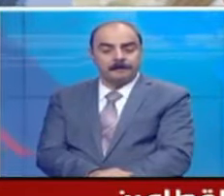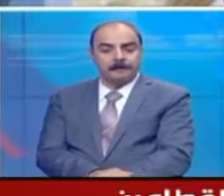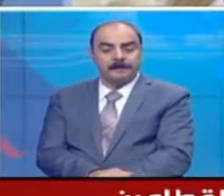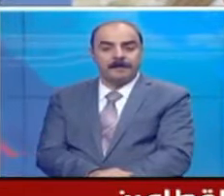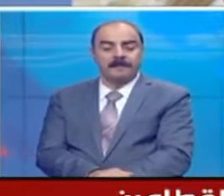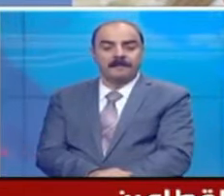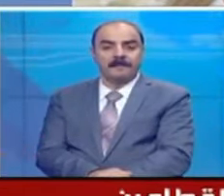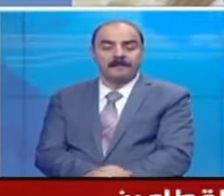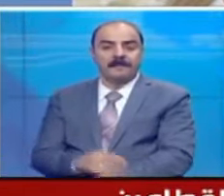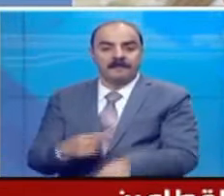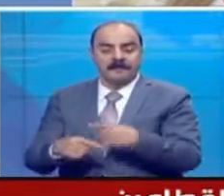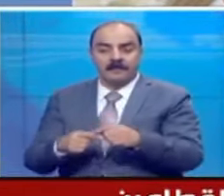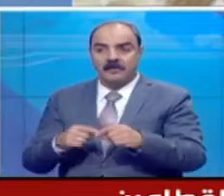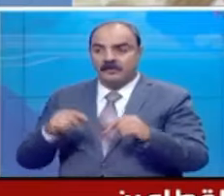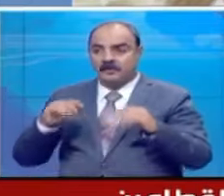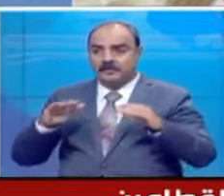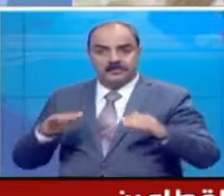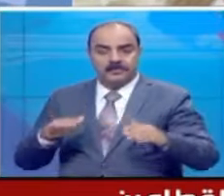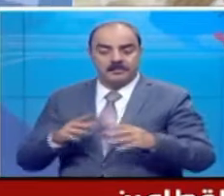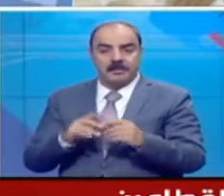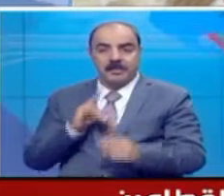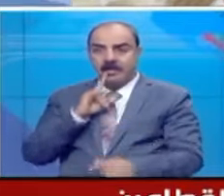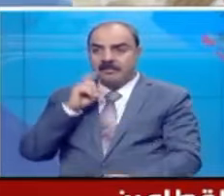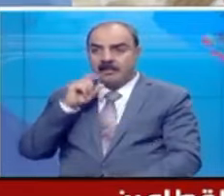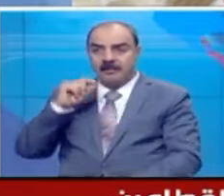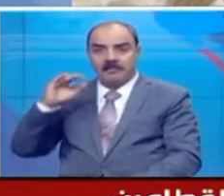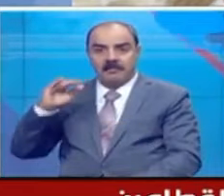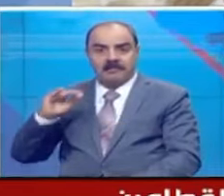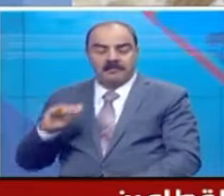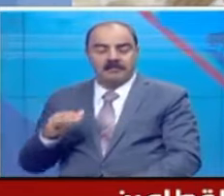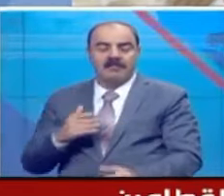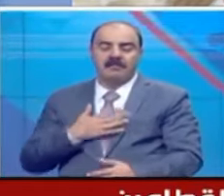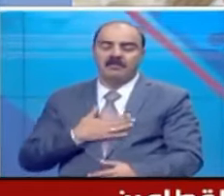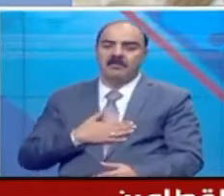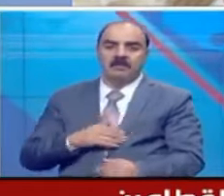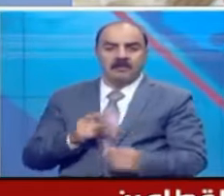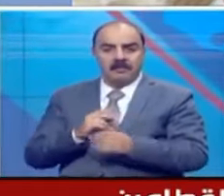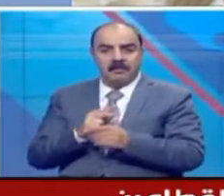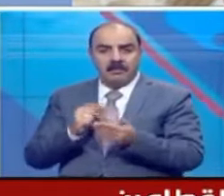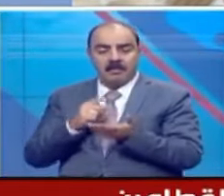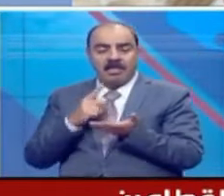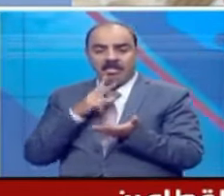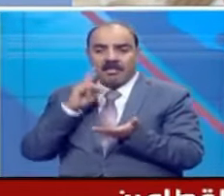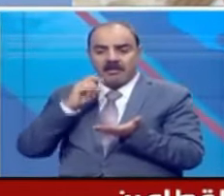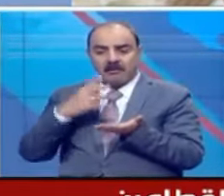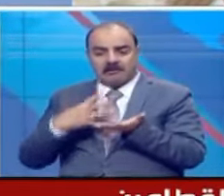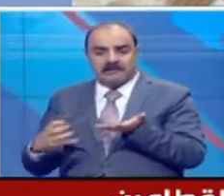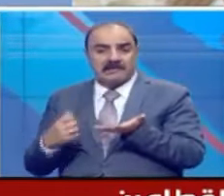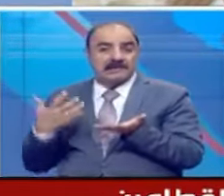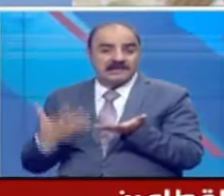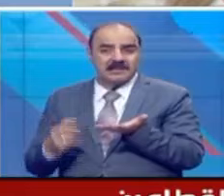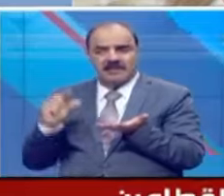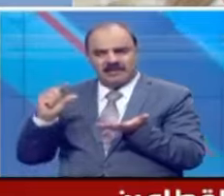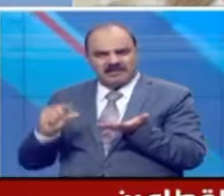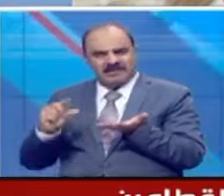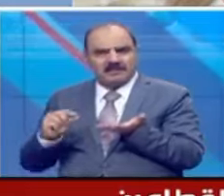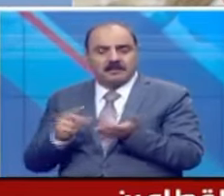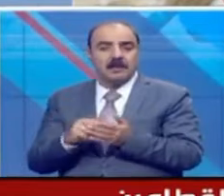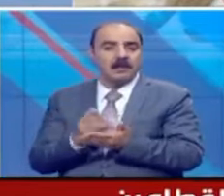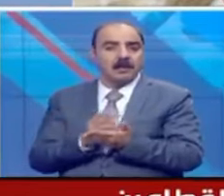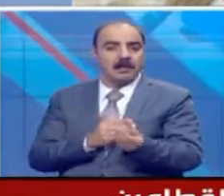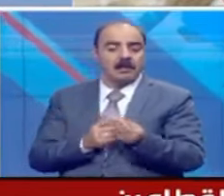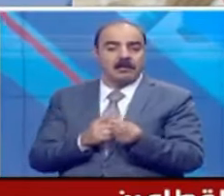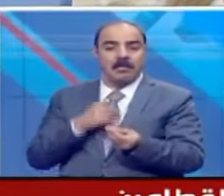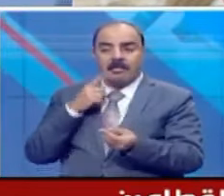على تخفيض الضريبة على الدخل ده أيضا، ورفع النسبة الخاصة